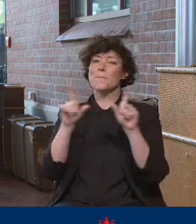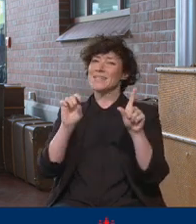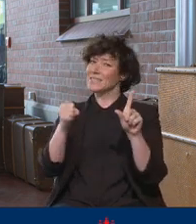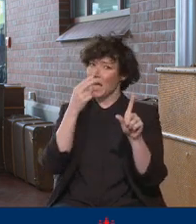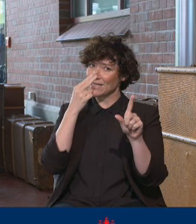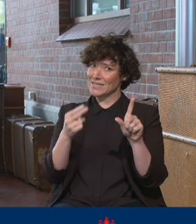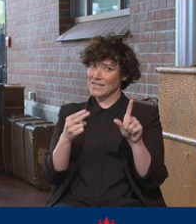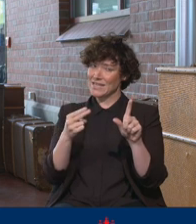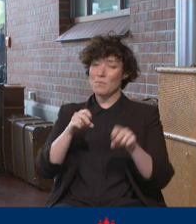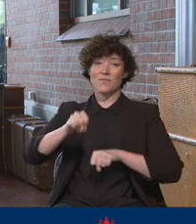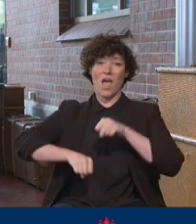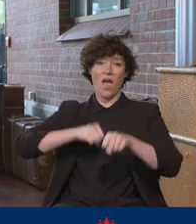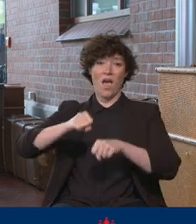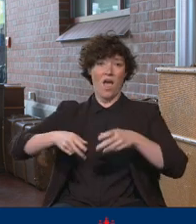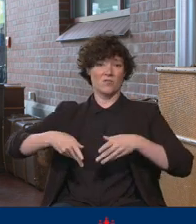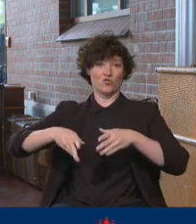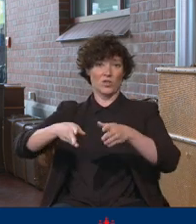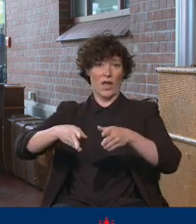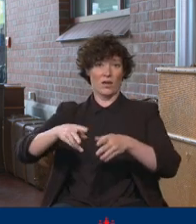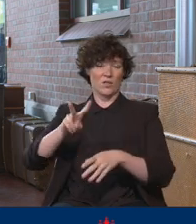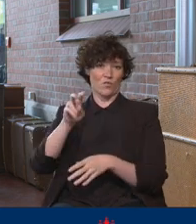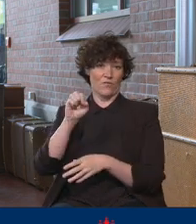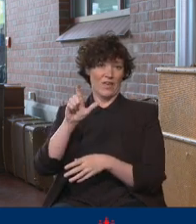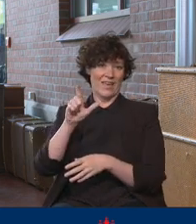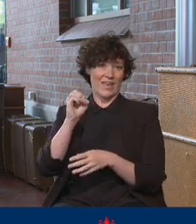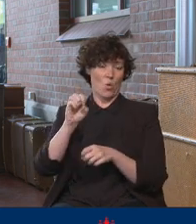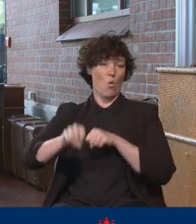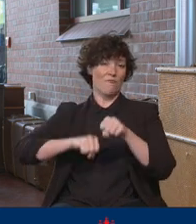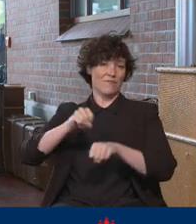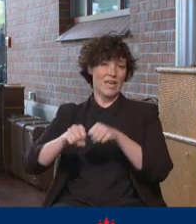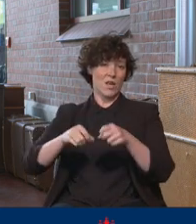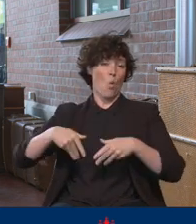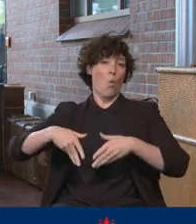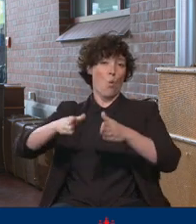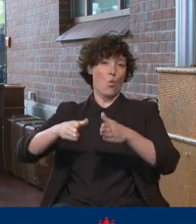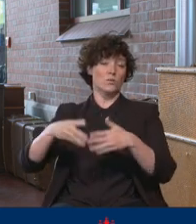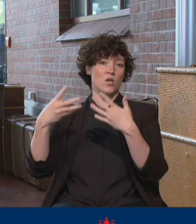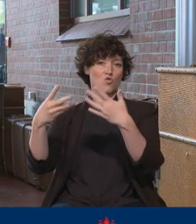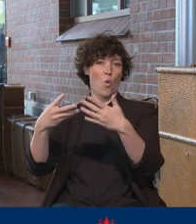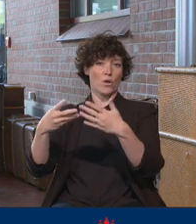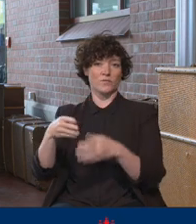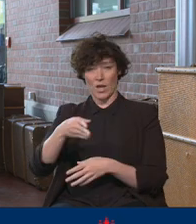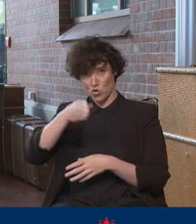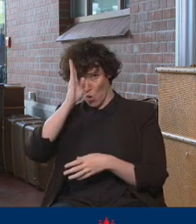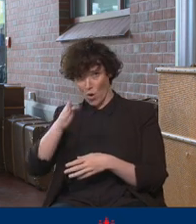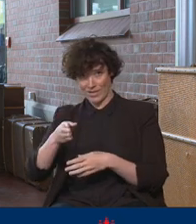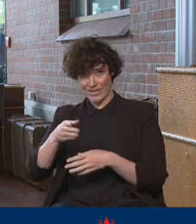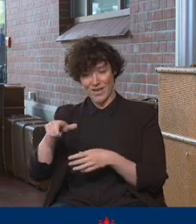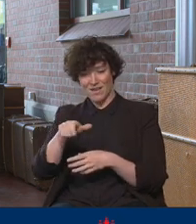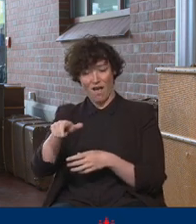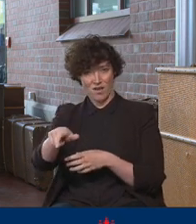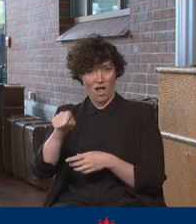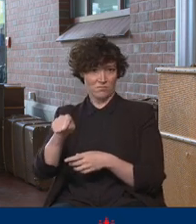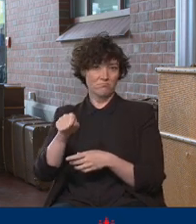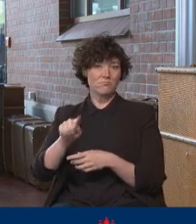radstrecke dann weiter also die veloroute 9 noch nördlich des kanals aber auch die haben wir